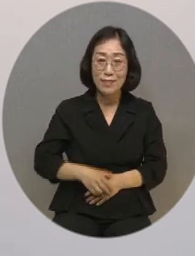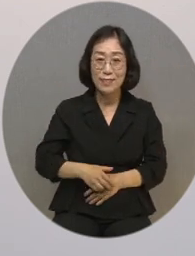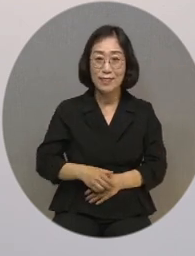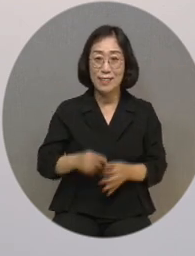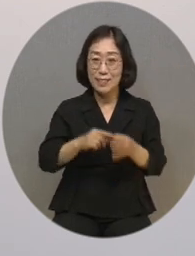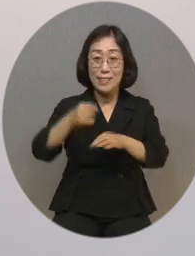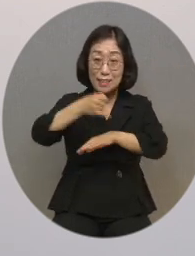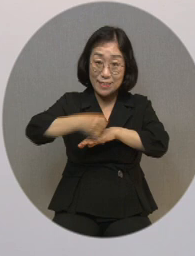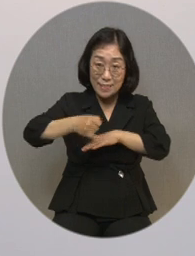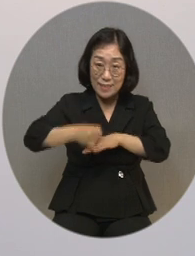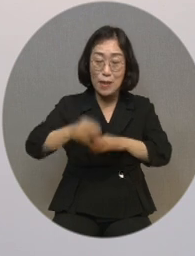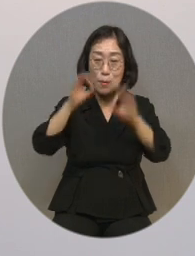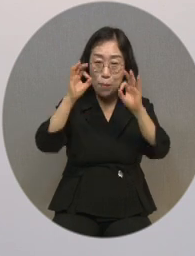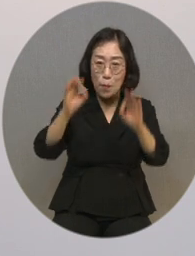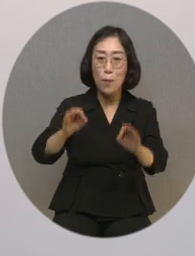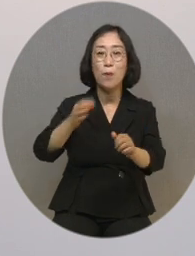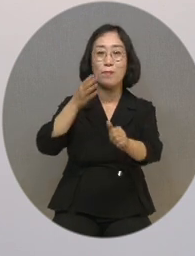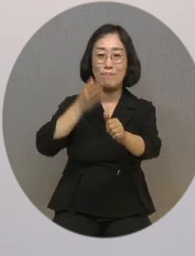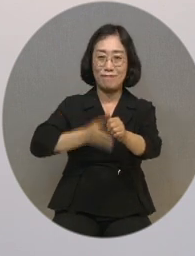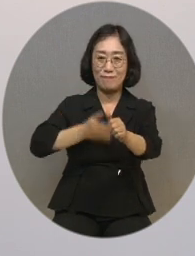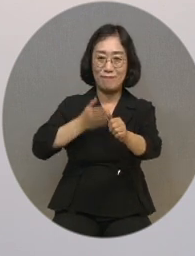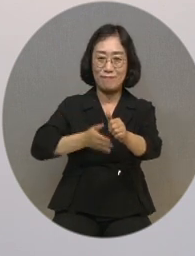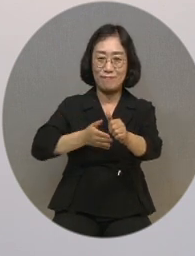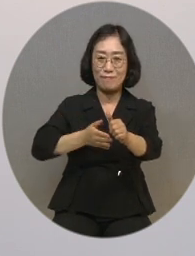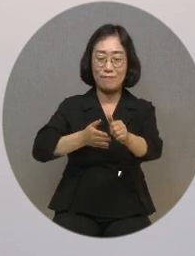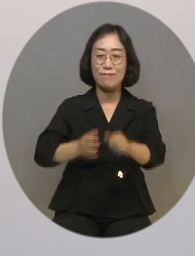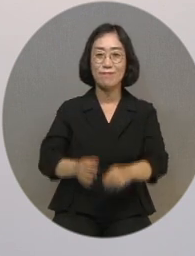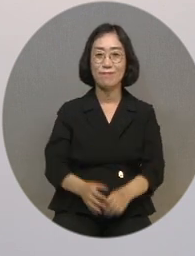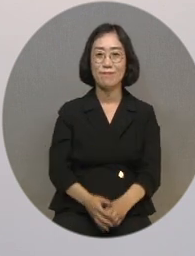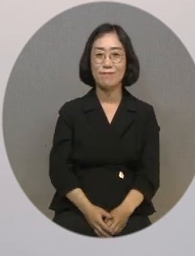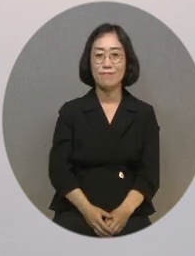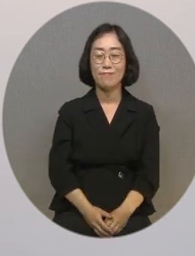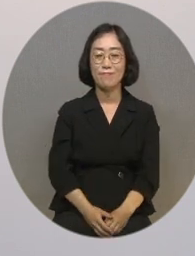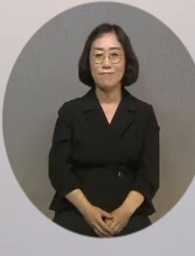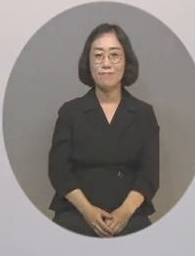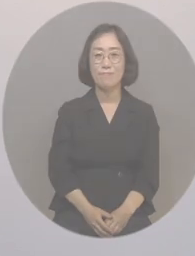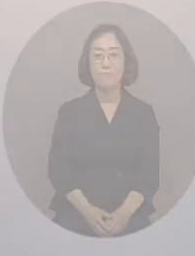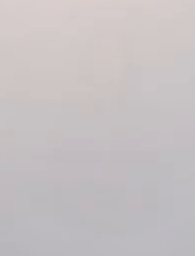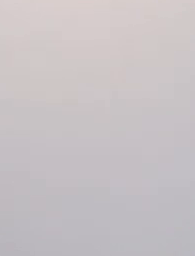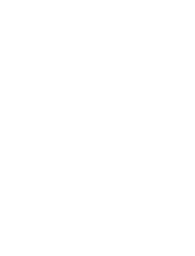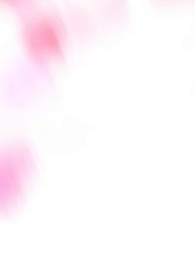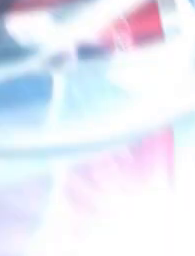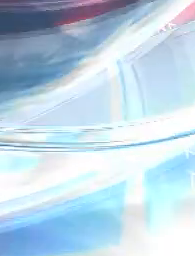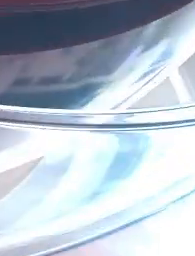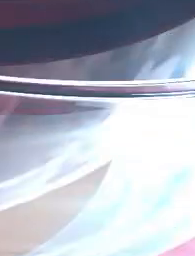캘리그라피 매력에 빠져볼까요? 복지TV 뉴스 김서연입니다.